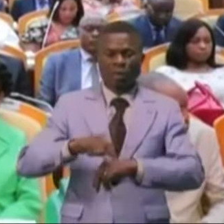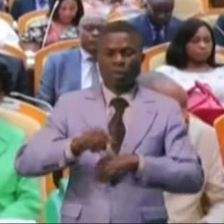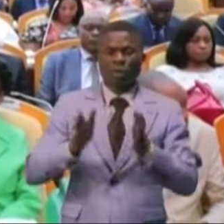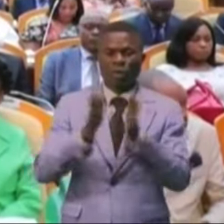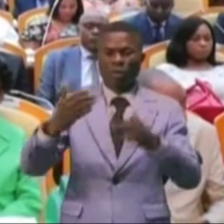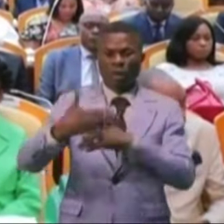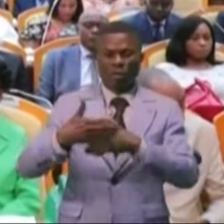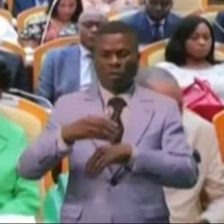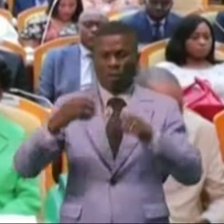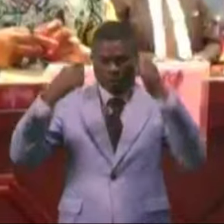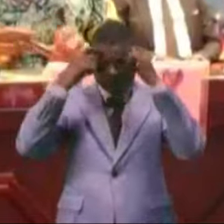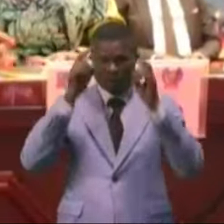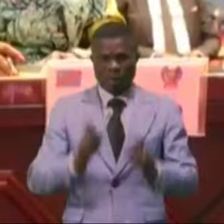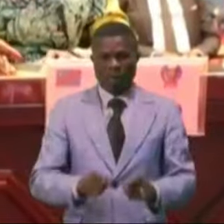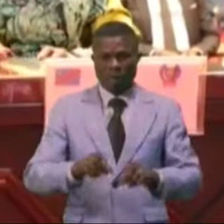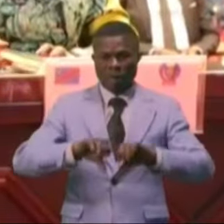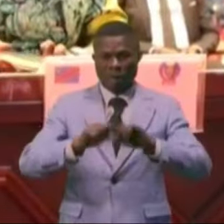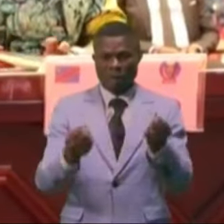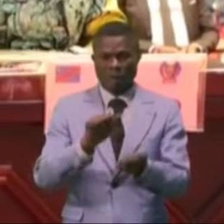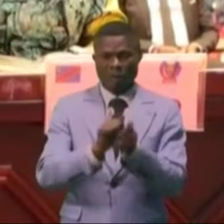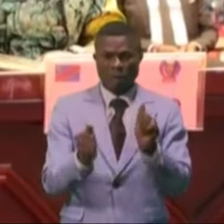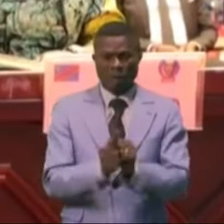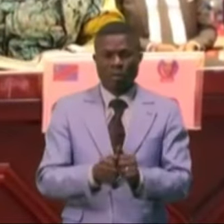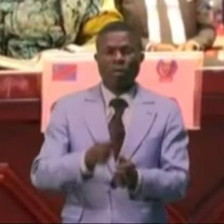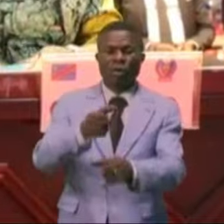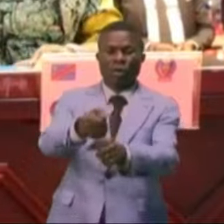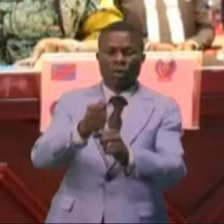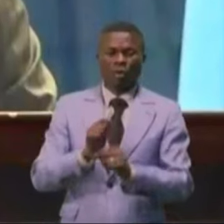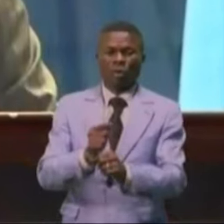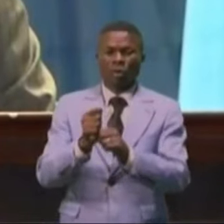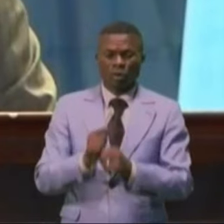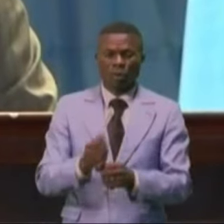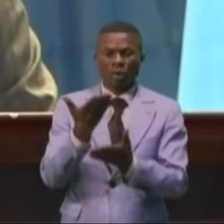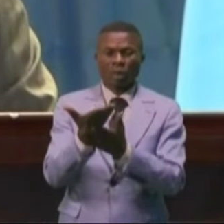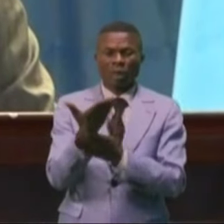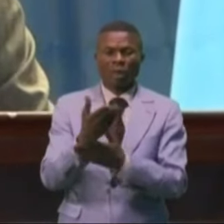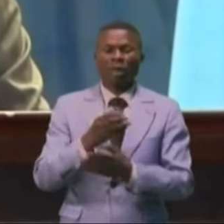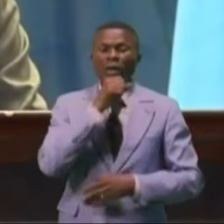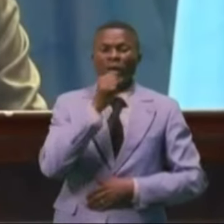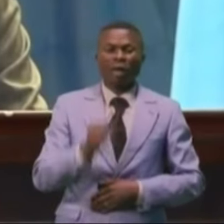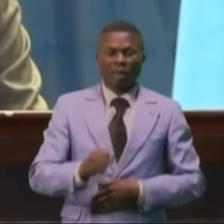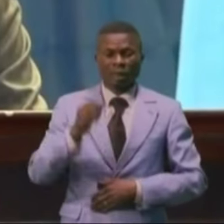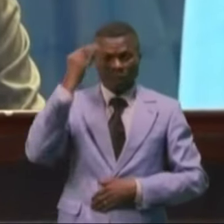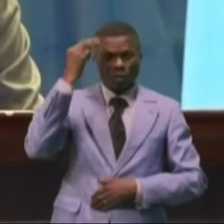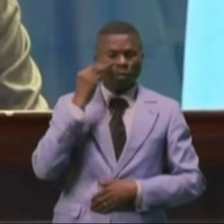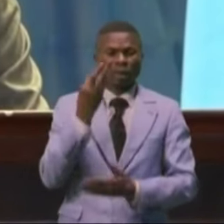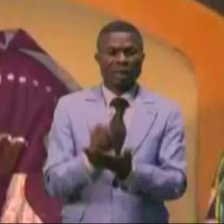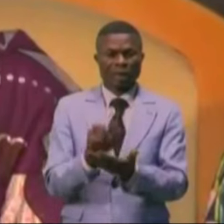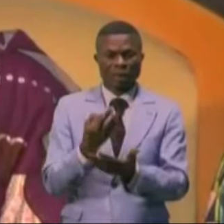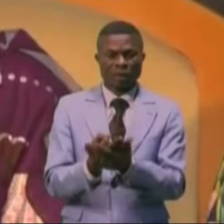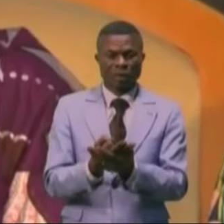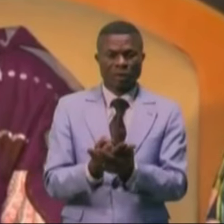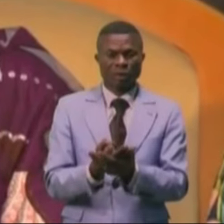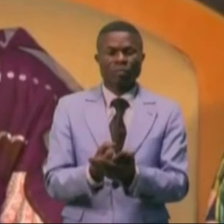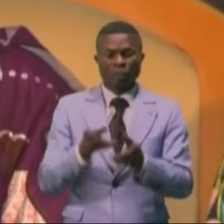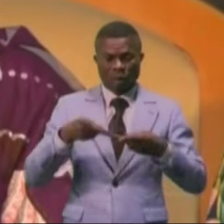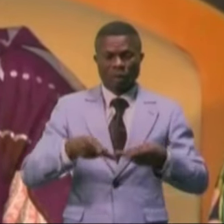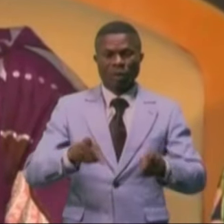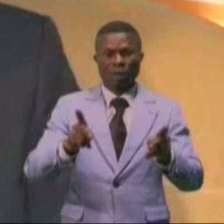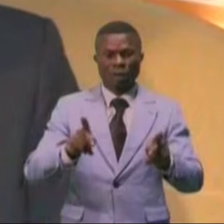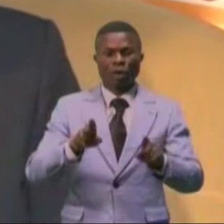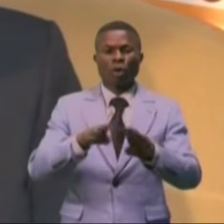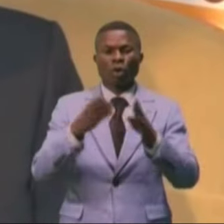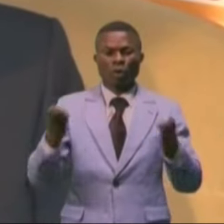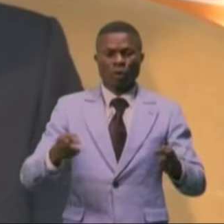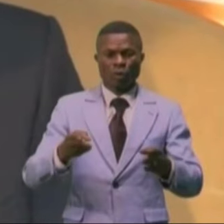la Cour de cassation sur l'affaire des forages impliquant l'ancien ministre des Finances Nicolas Kazadi, il a été autorisé l'ouverture